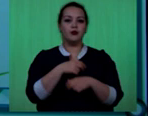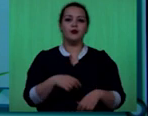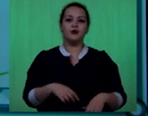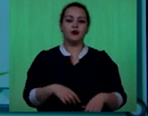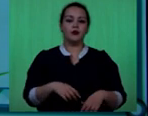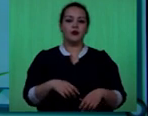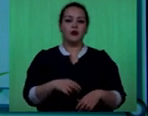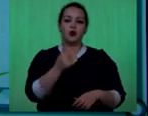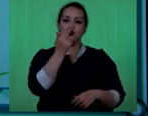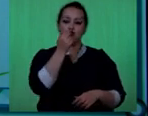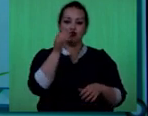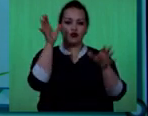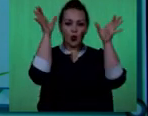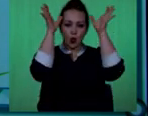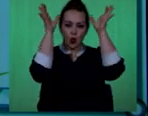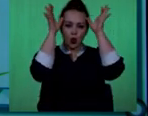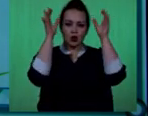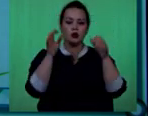детеныша медведя